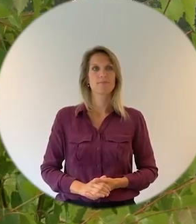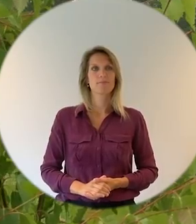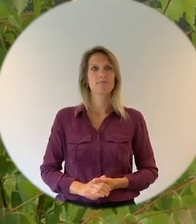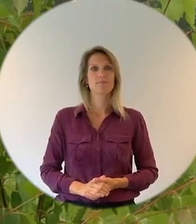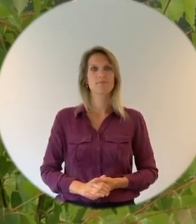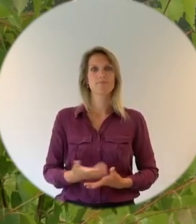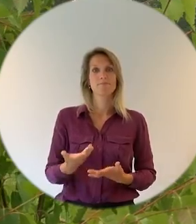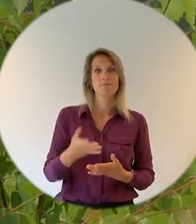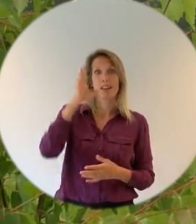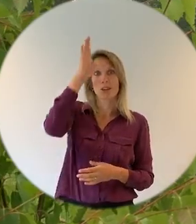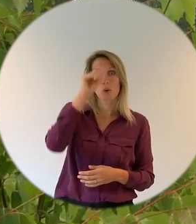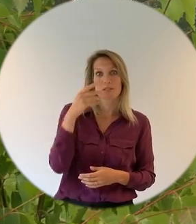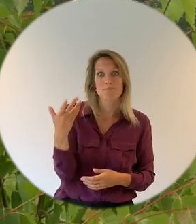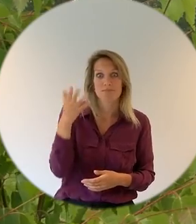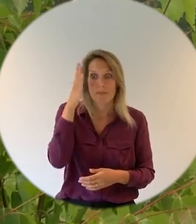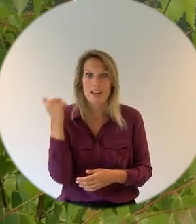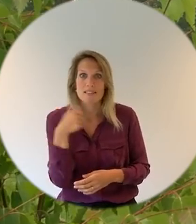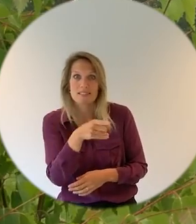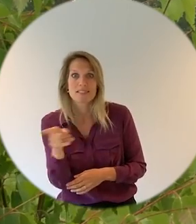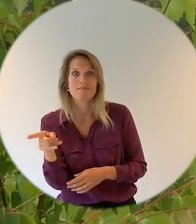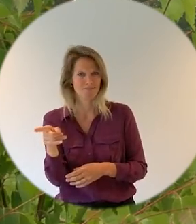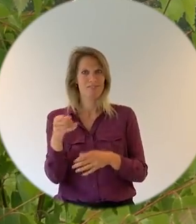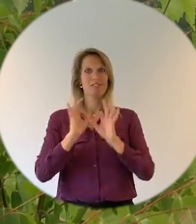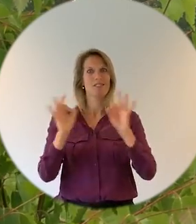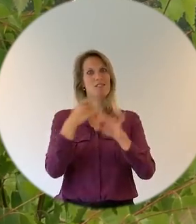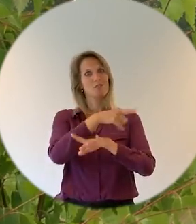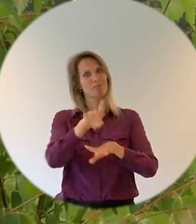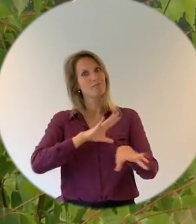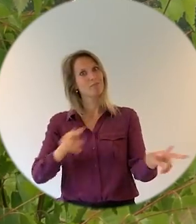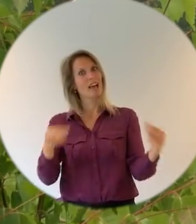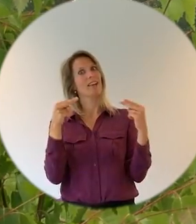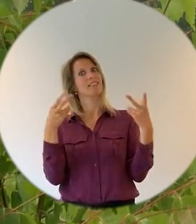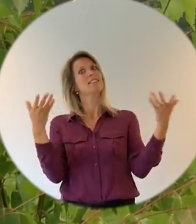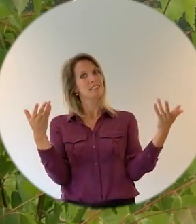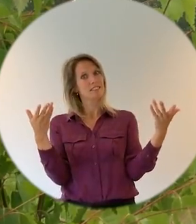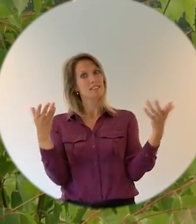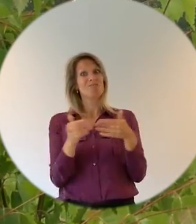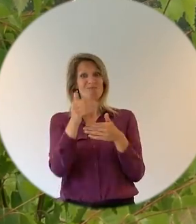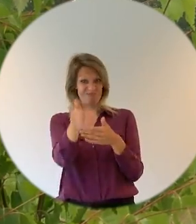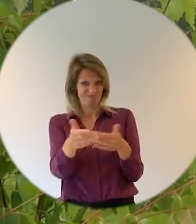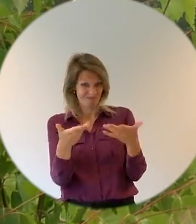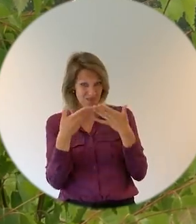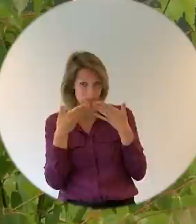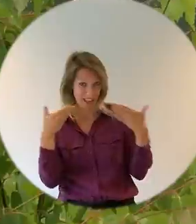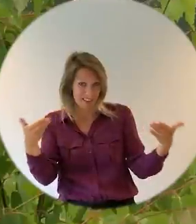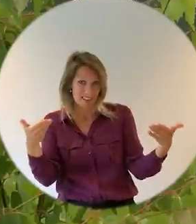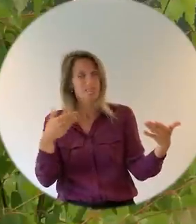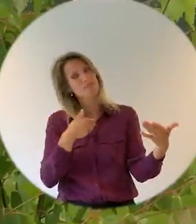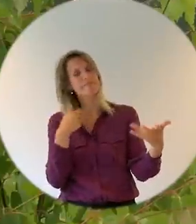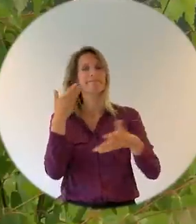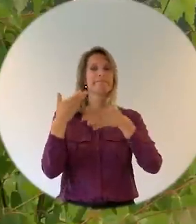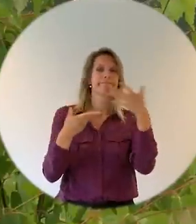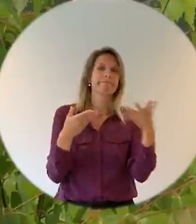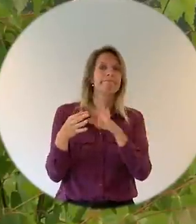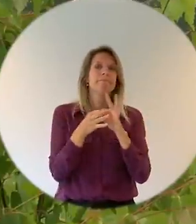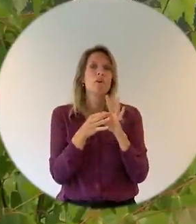Jongens en meiden, wat fantastisch dat jullie ook kijken. Straks in de preek ga ik het hebben over het